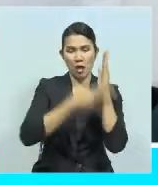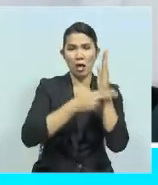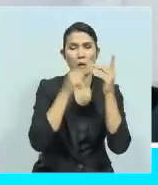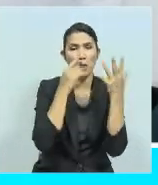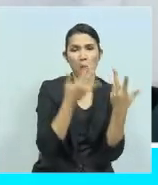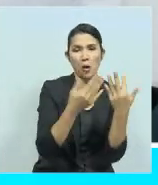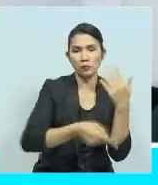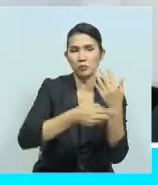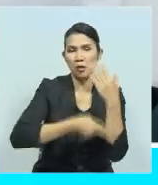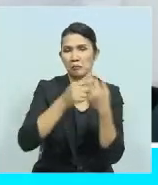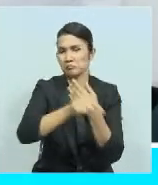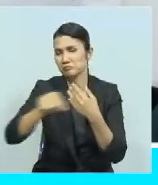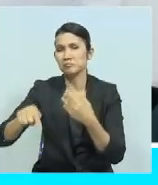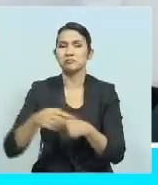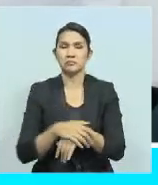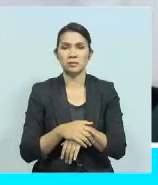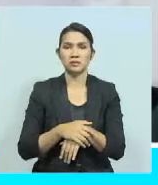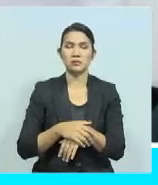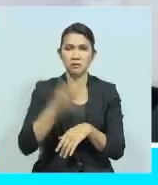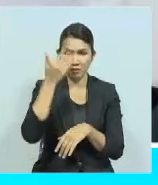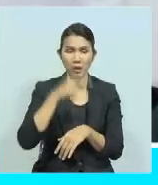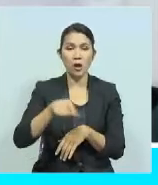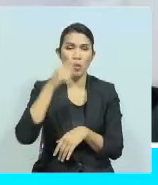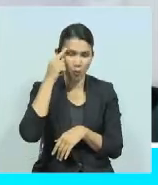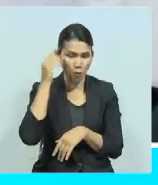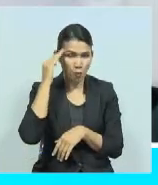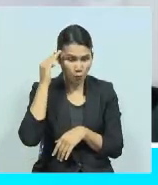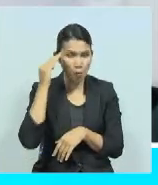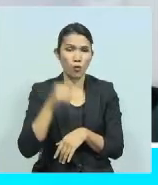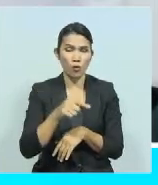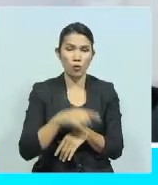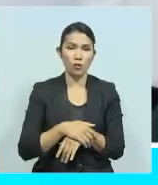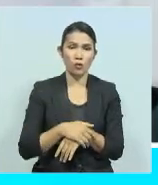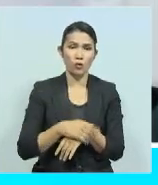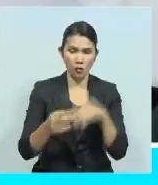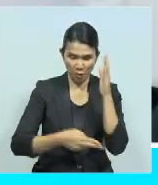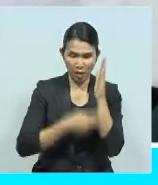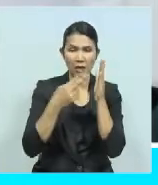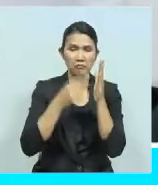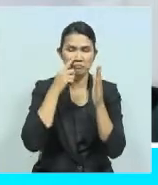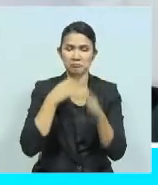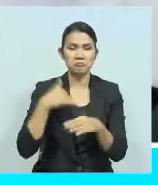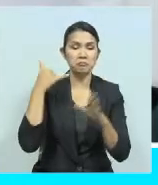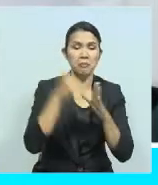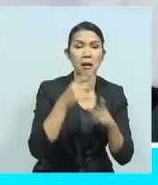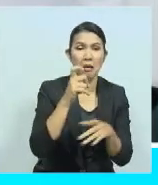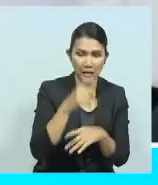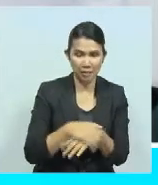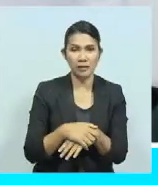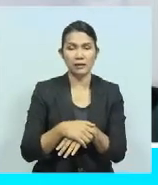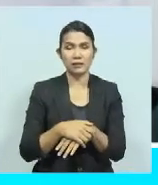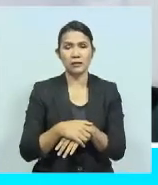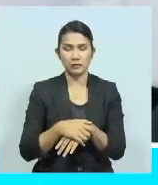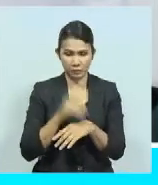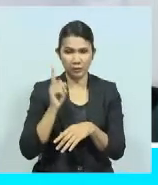ตรวจตาตามโรงแรมเนาะโดยเฉพาะถ้าเขารับทราบว่ามันมีการตรวจเนี่ยเขาคงไม่ได้เข้าไปนะคะ ค่ะ